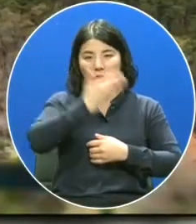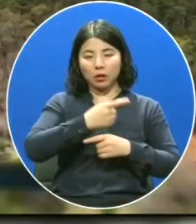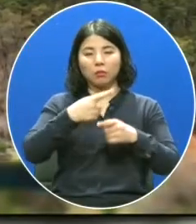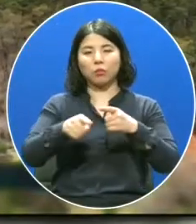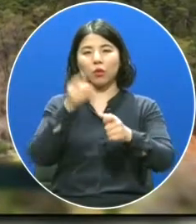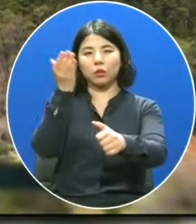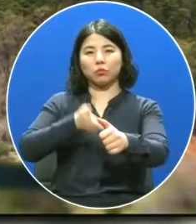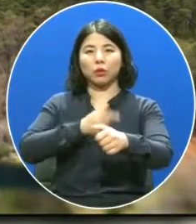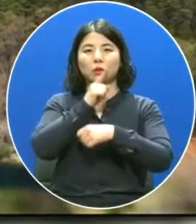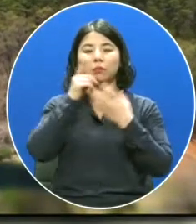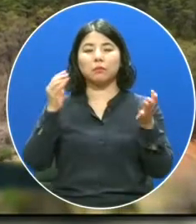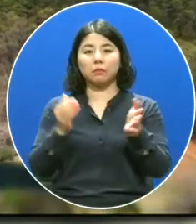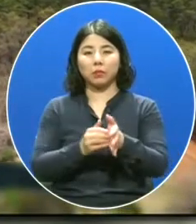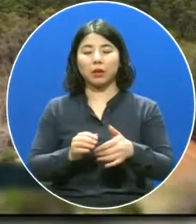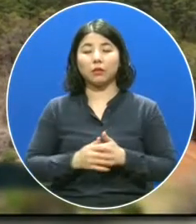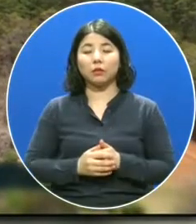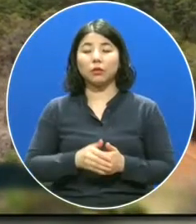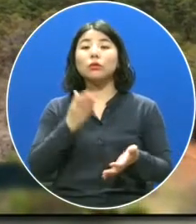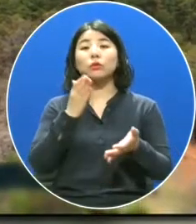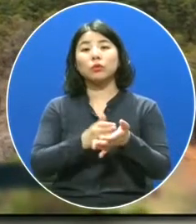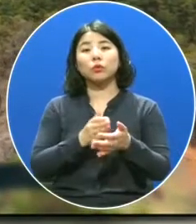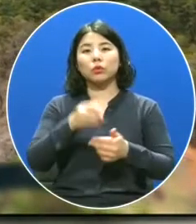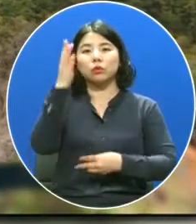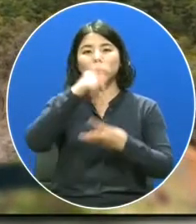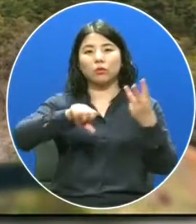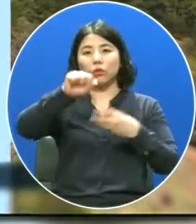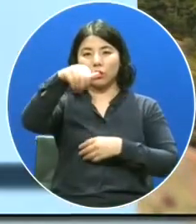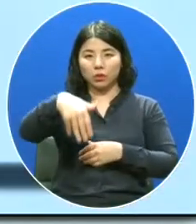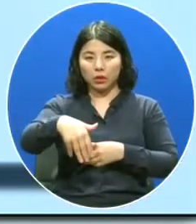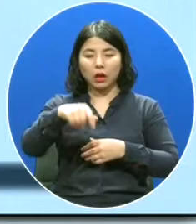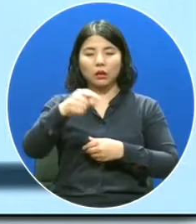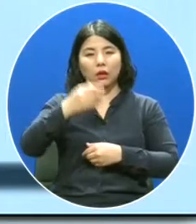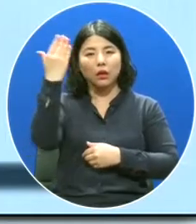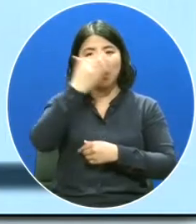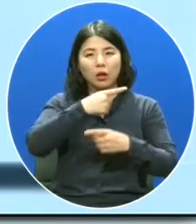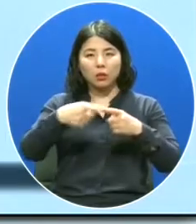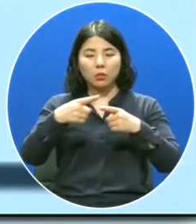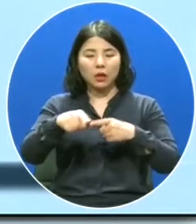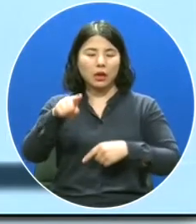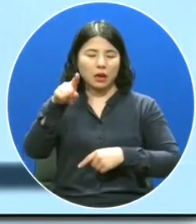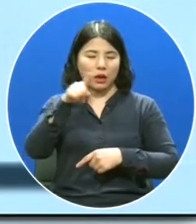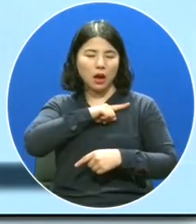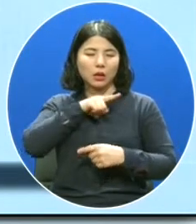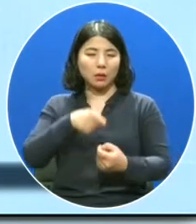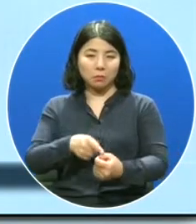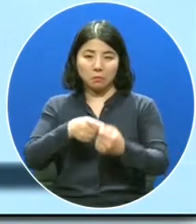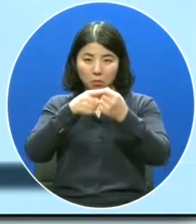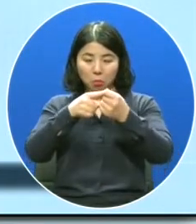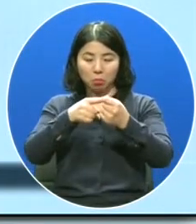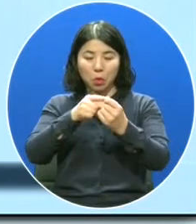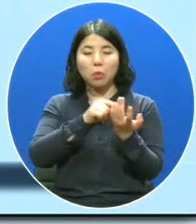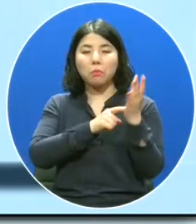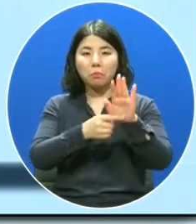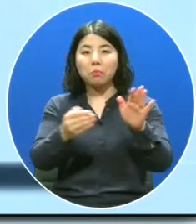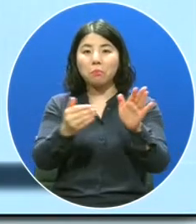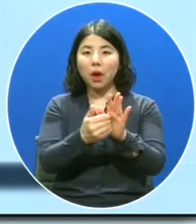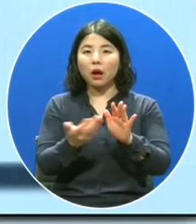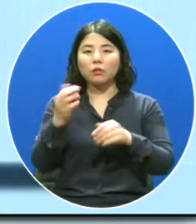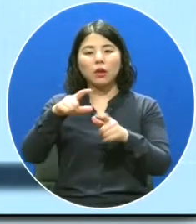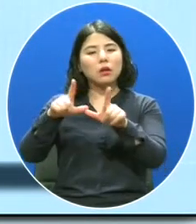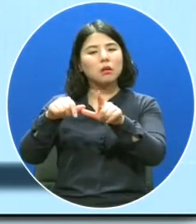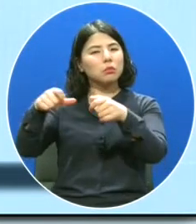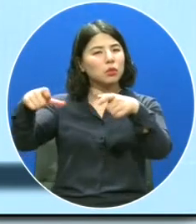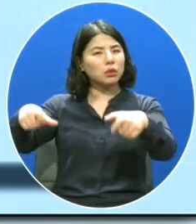기대한다고 했습니다. 뉴스는 청주 오창이 객관적인 평가에서 가장 앞서는 것으로 알려지고 있지만